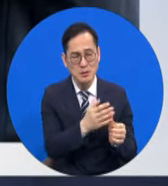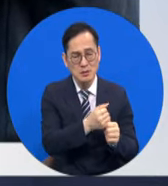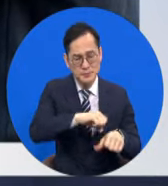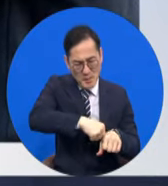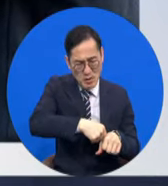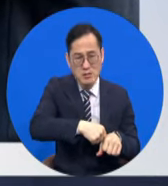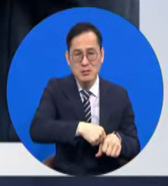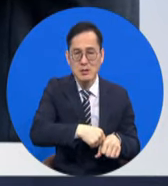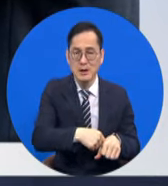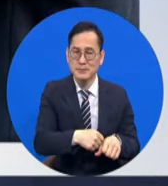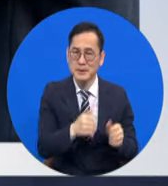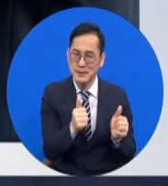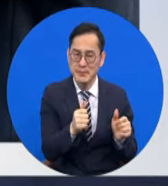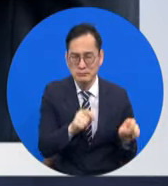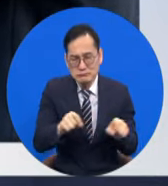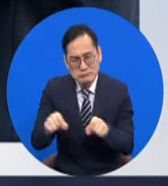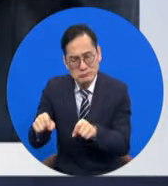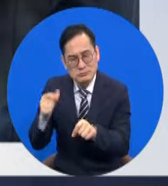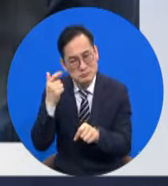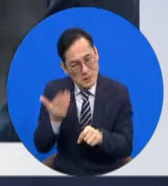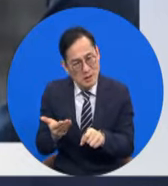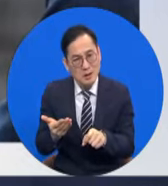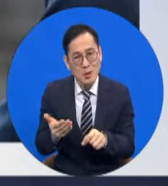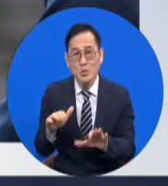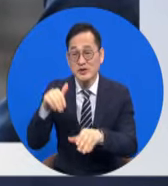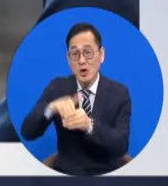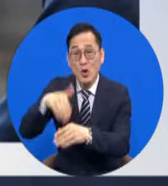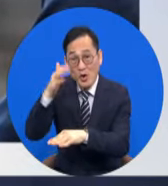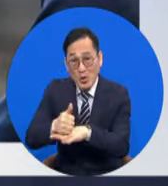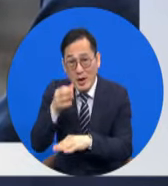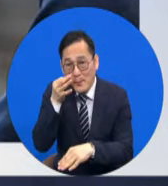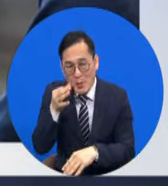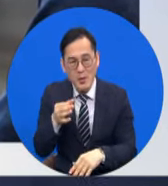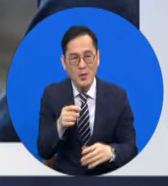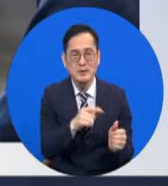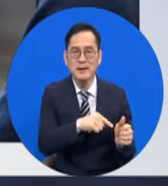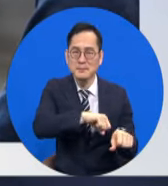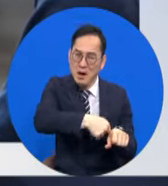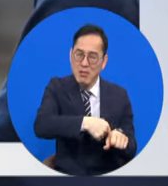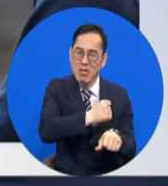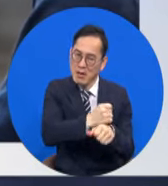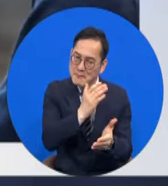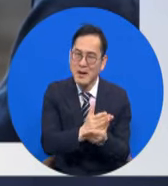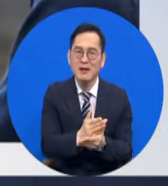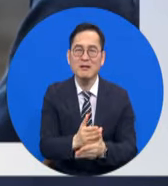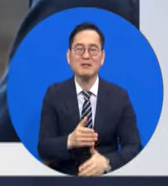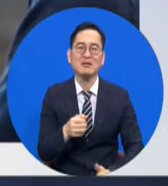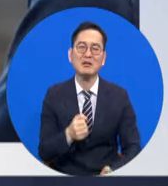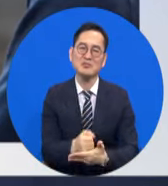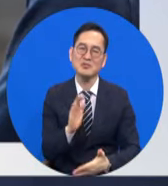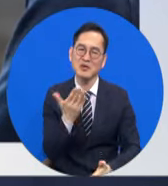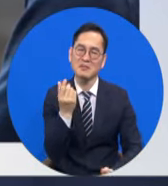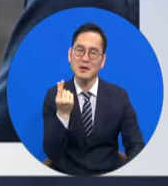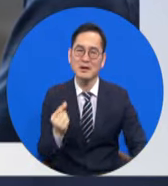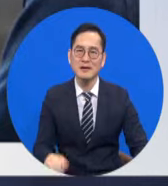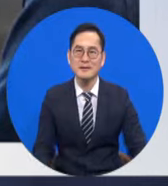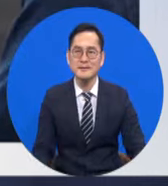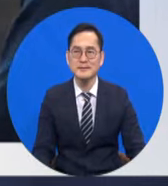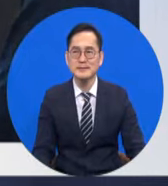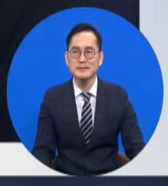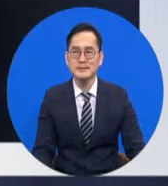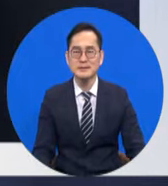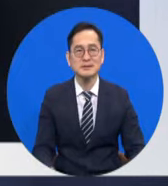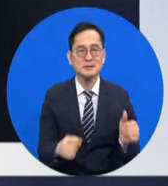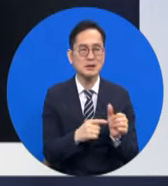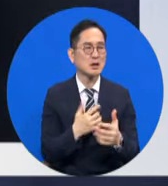있을지 여부가 오늘 그 선거의 결과로 결정이 될 것인데 그런 부분들에 대해서 아마 긴장된 마음으로 이재명 대표가